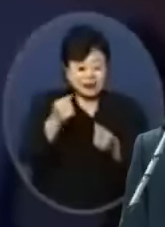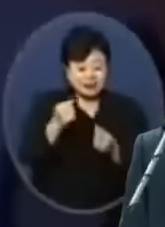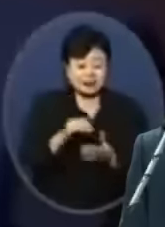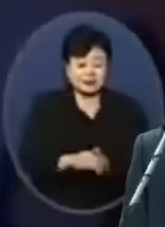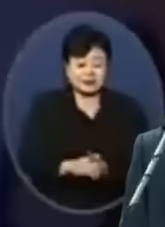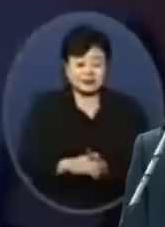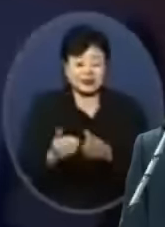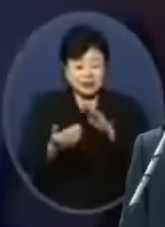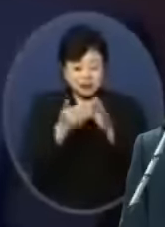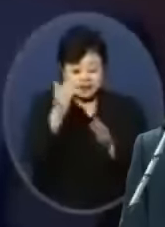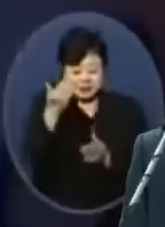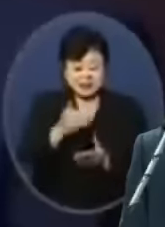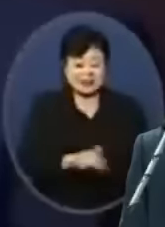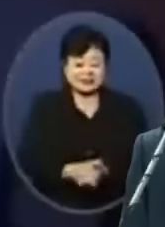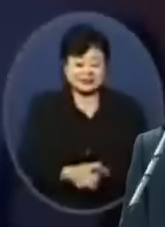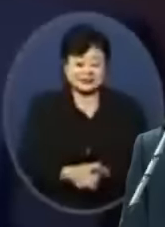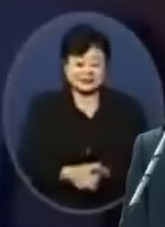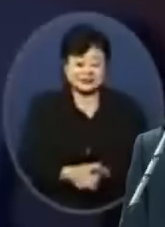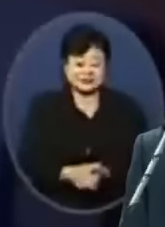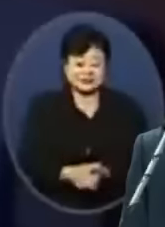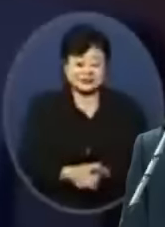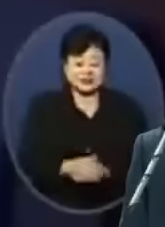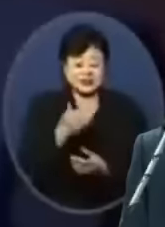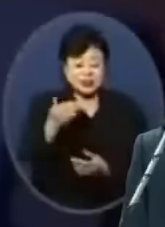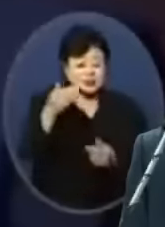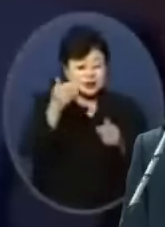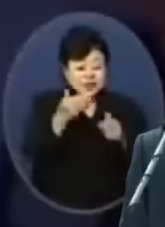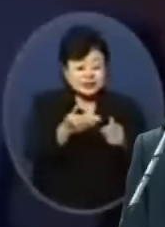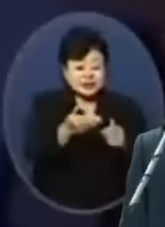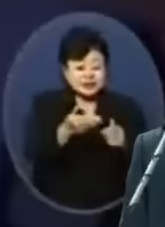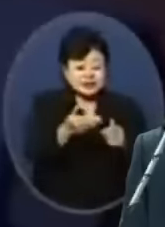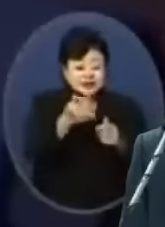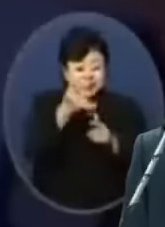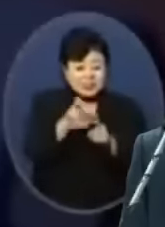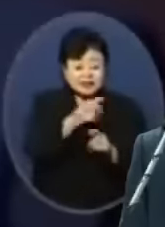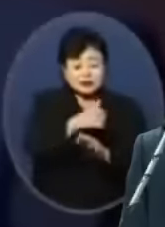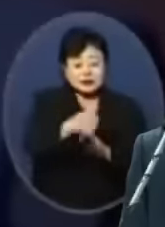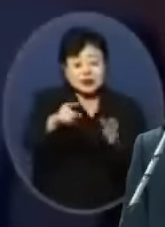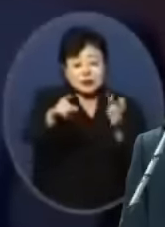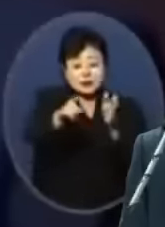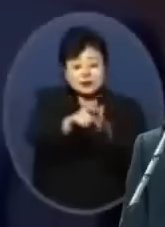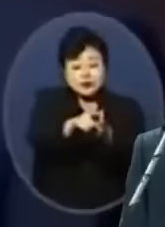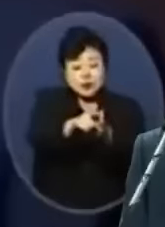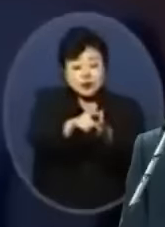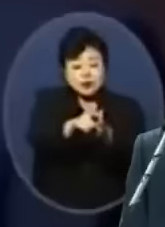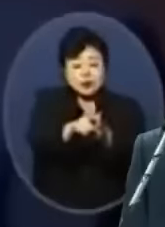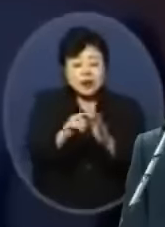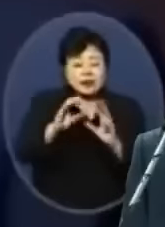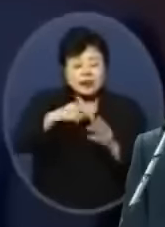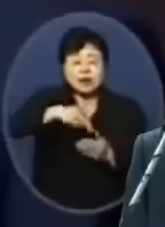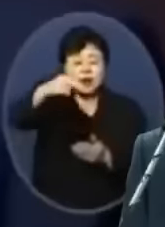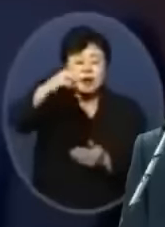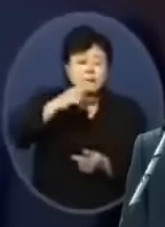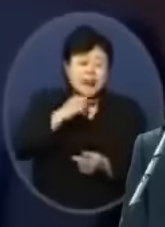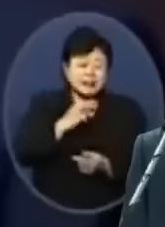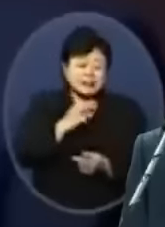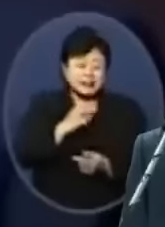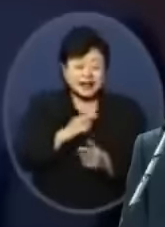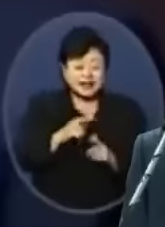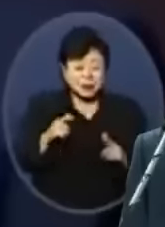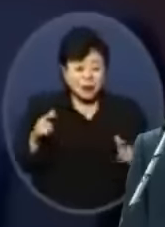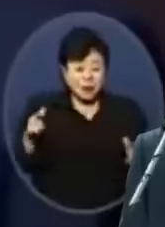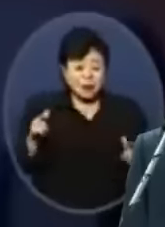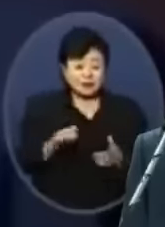강건함을 이루어야만 되는 것입니다. 여러분께서 예수 그리스도를 믿음으로 천당에만 올라가서 천국을 누리는